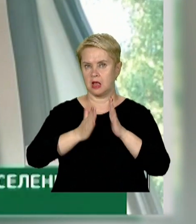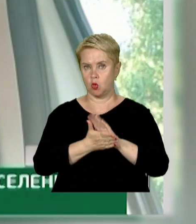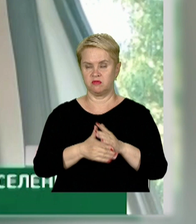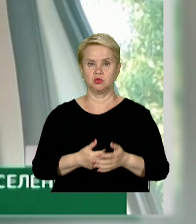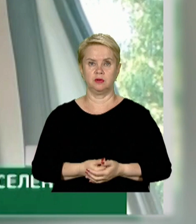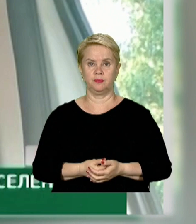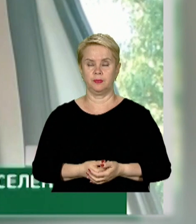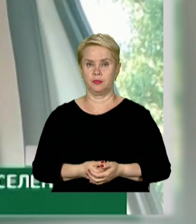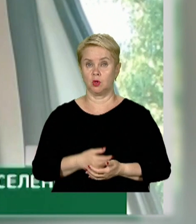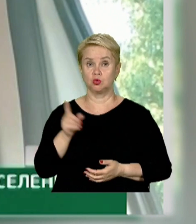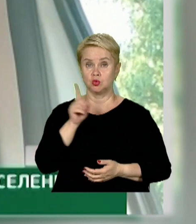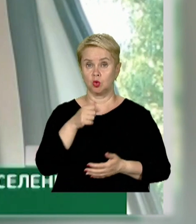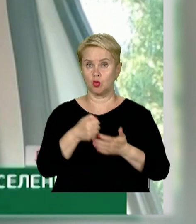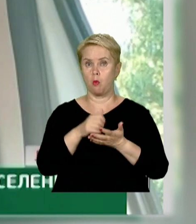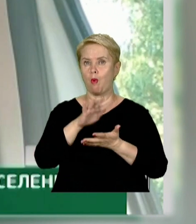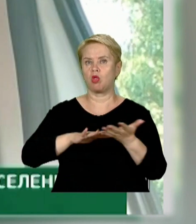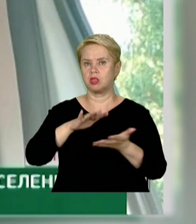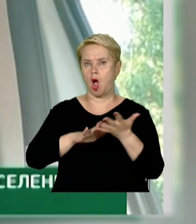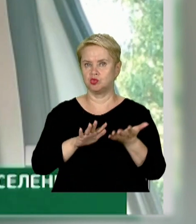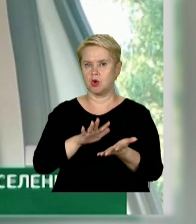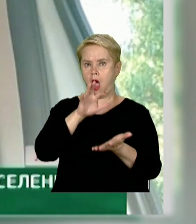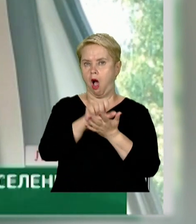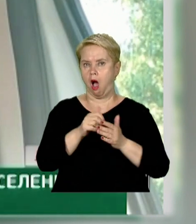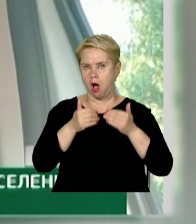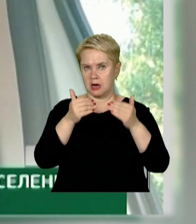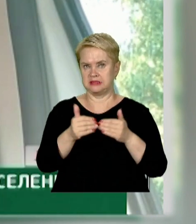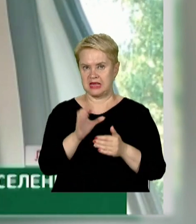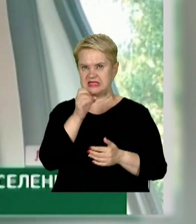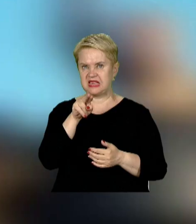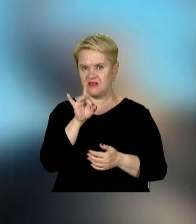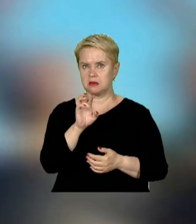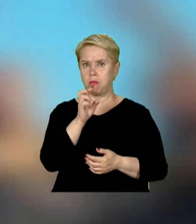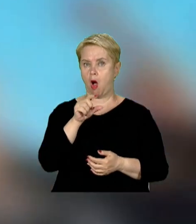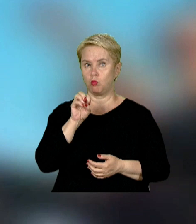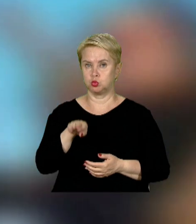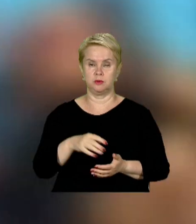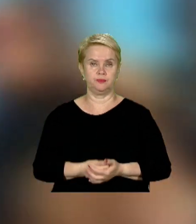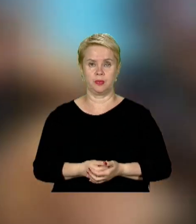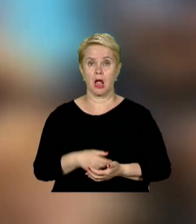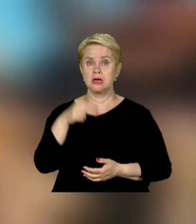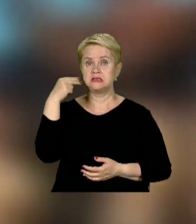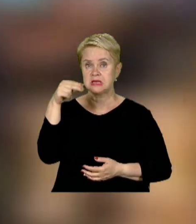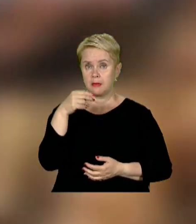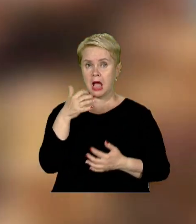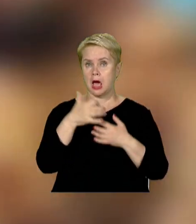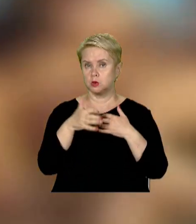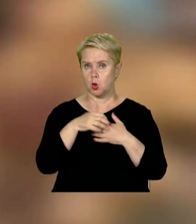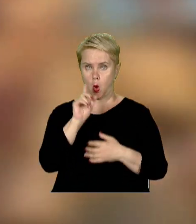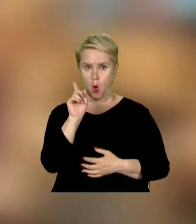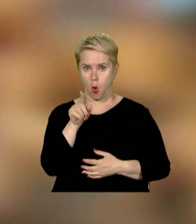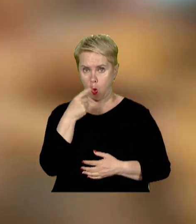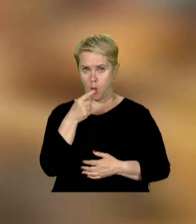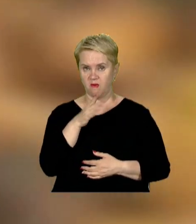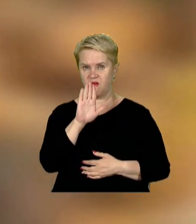становище щодо подальшої агресії на Сіверський, на Бахмут. А у Запорізькій та Херсонській